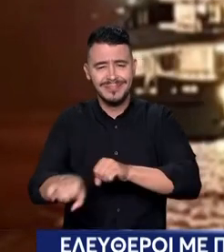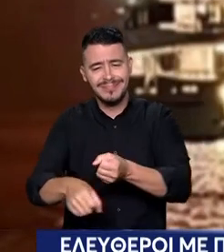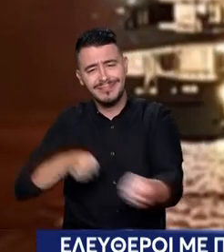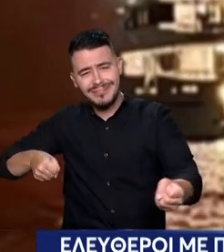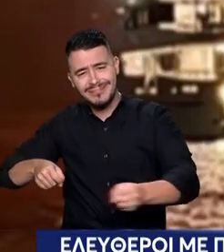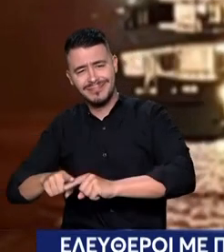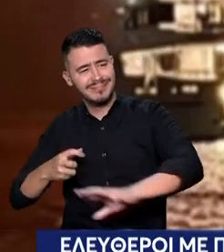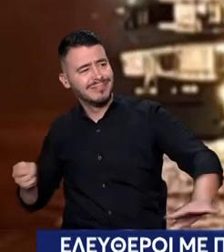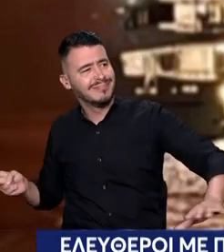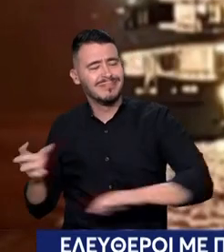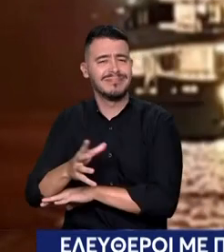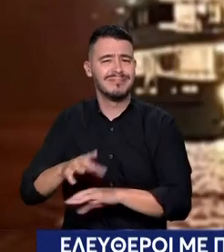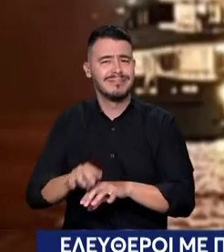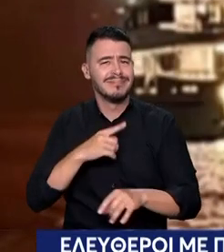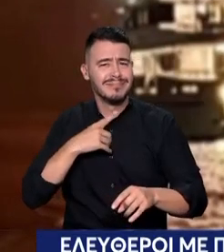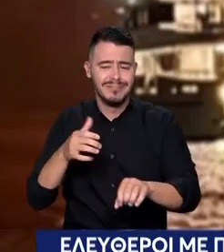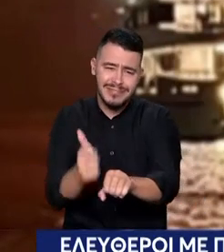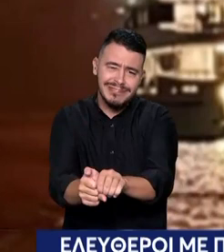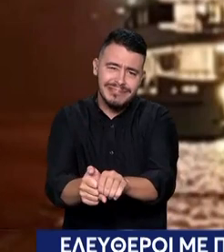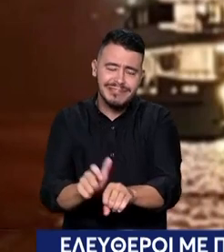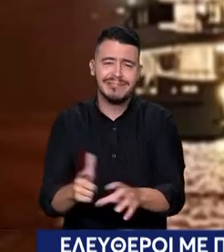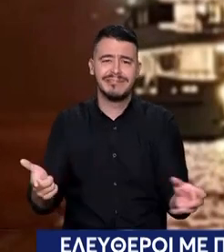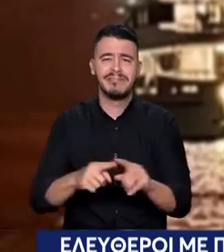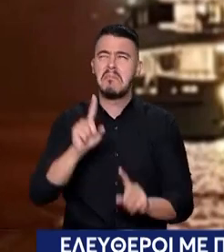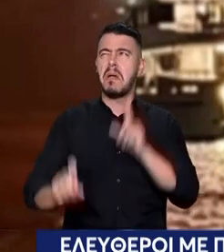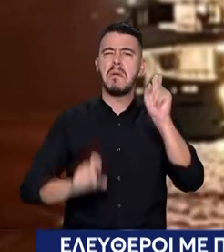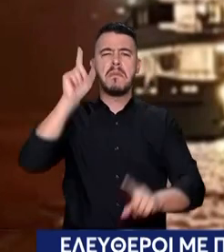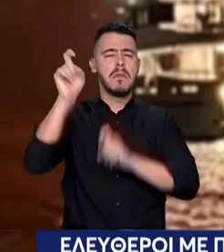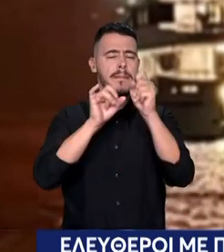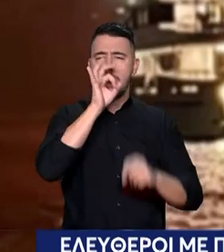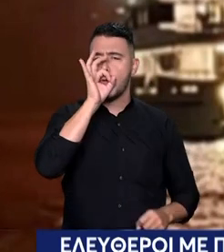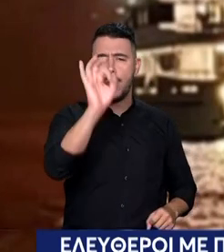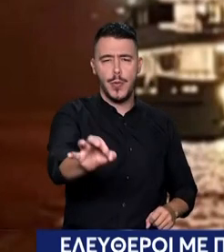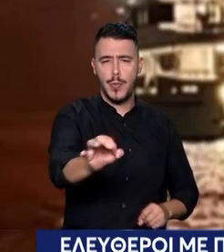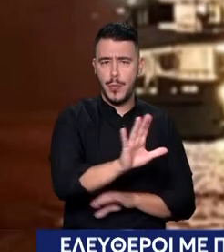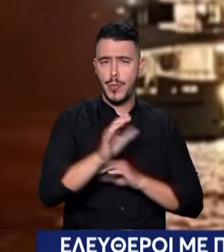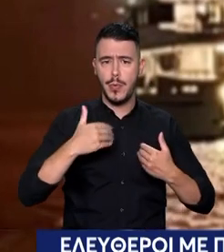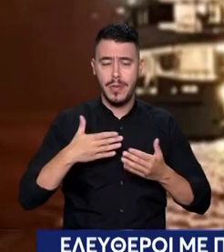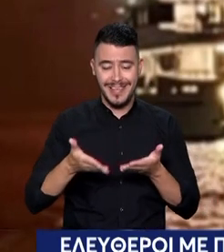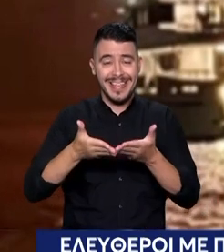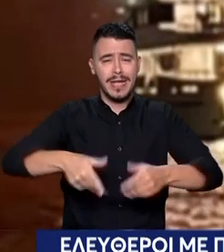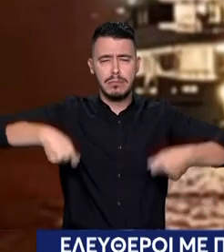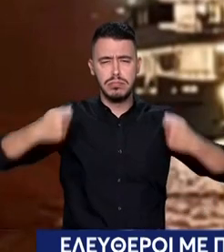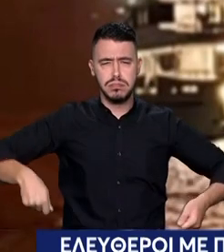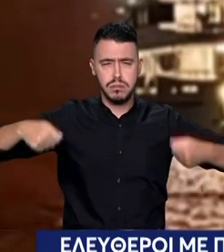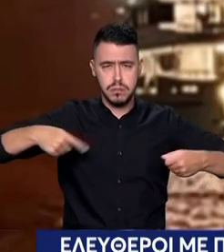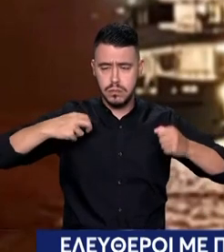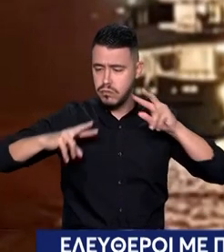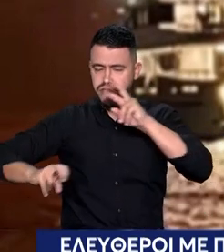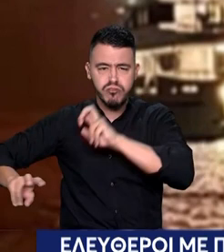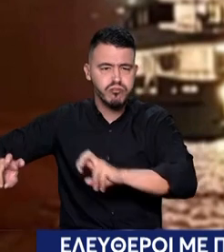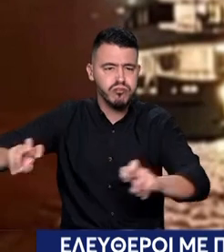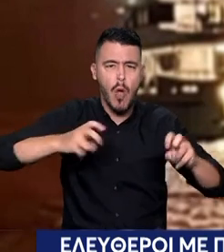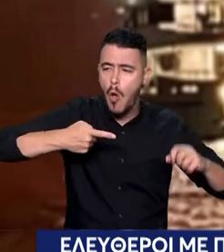από οποιονδήποτε στη Θαλαμιγό ή εκτός αυτής. Σε σχετικό έλεγχο βρέθηκαν όλες οι ναυτικές φωτοβολίδες άθικτες.